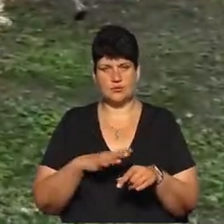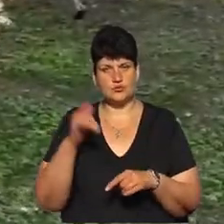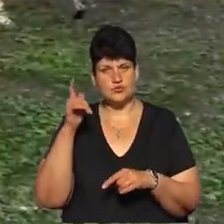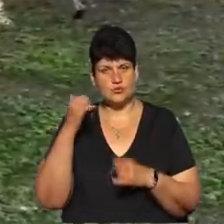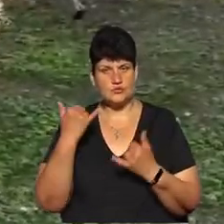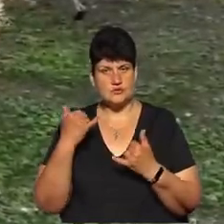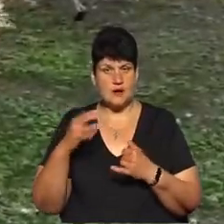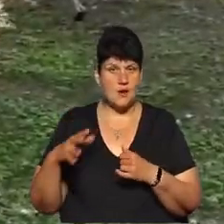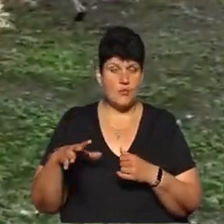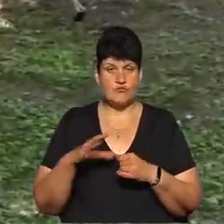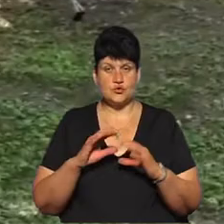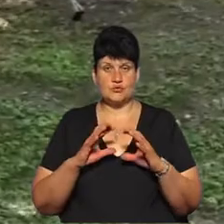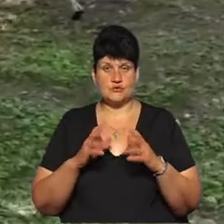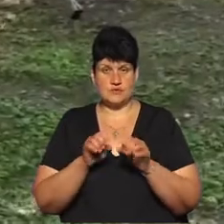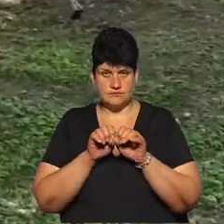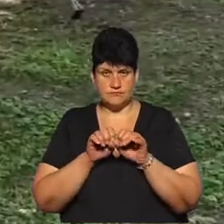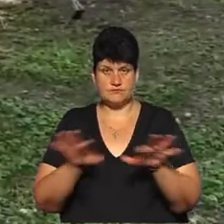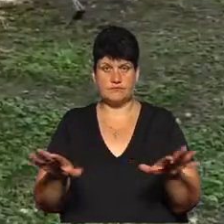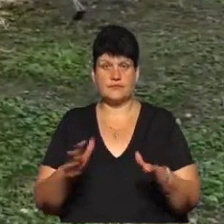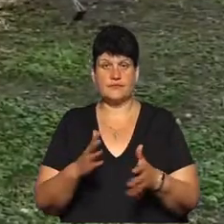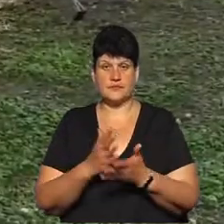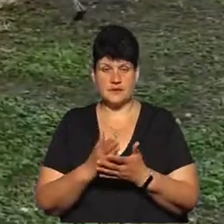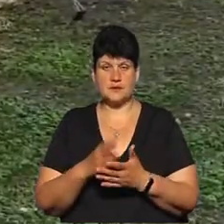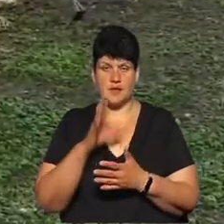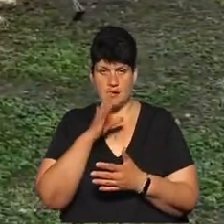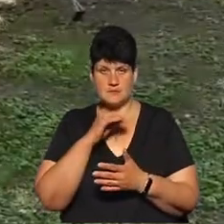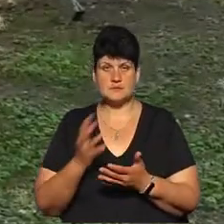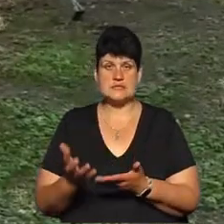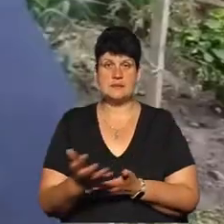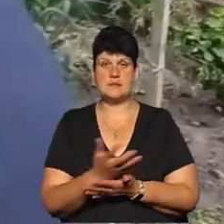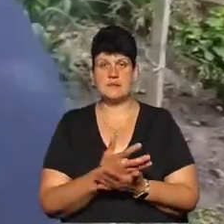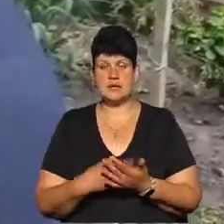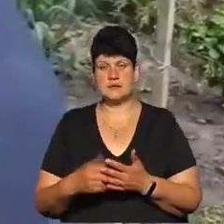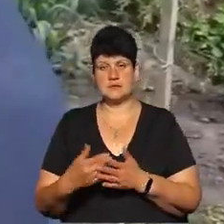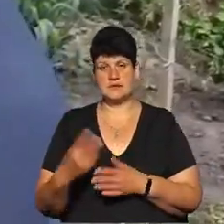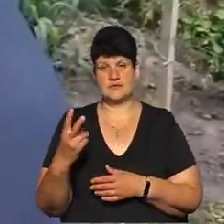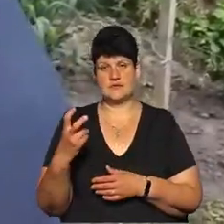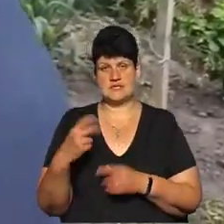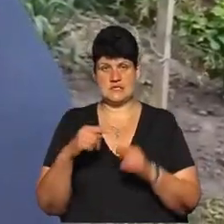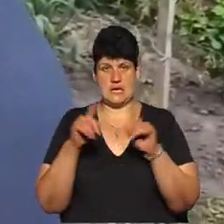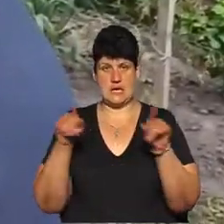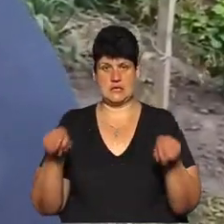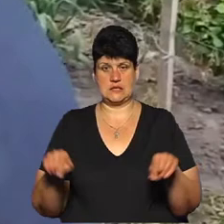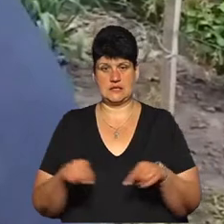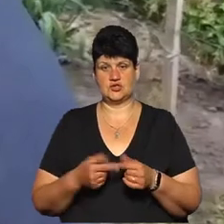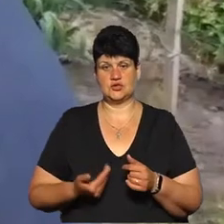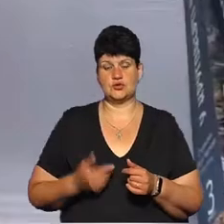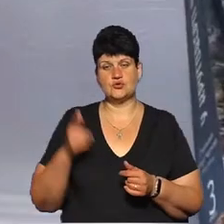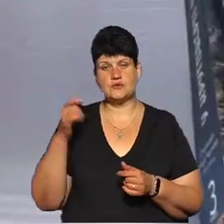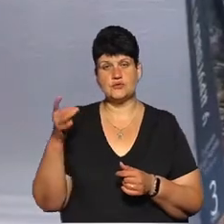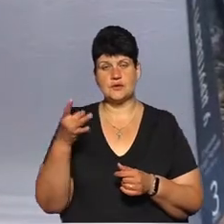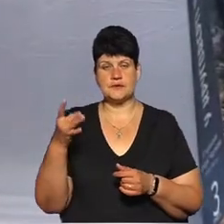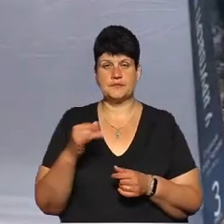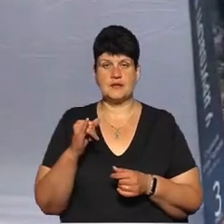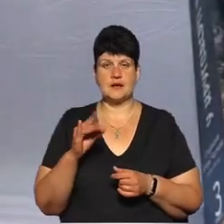світі Росії. І мені вдалося зібрати близько 200 картин. Жителька Чортківського району Ірина Ремінек каже,